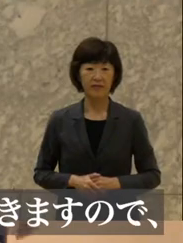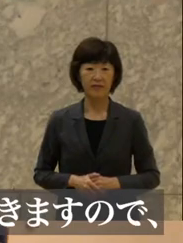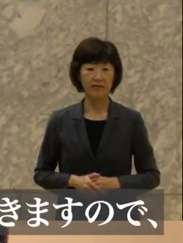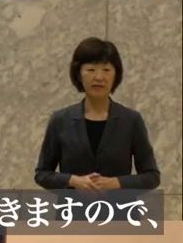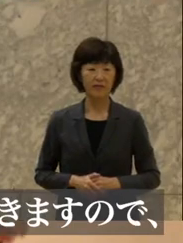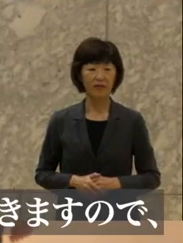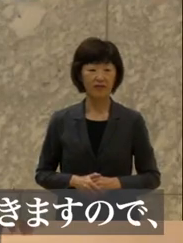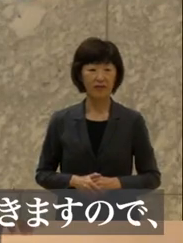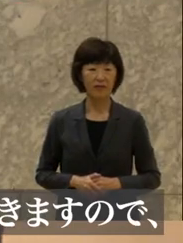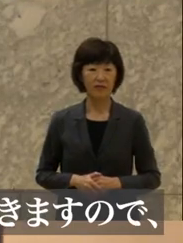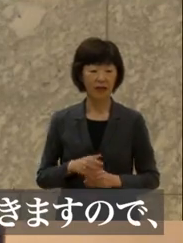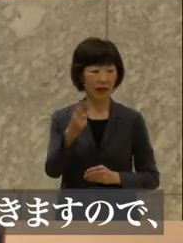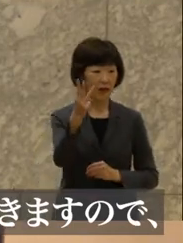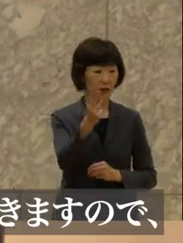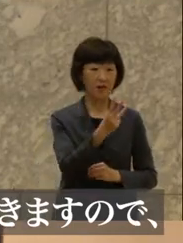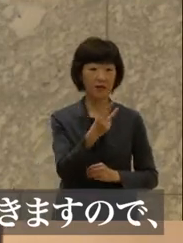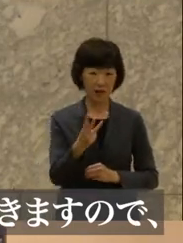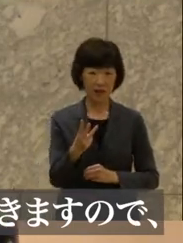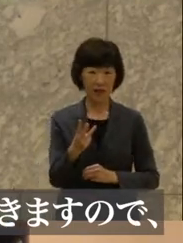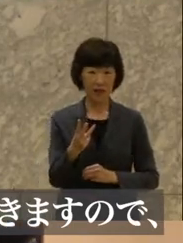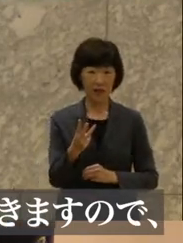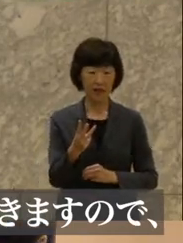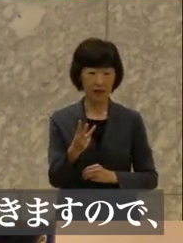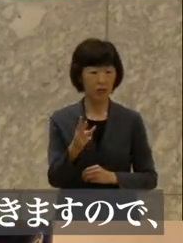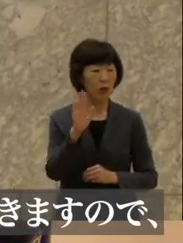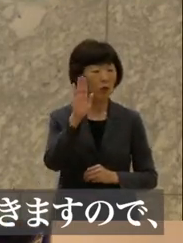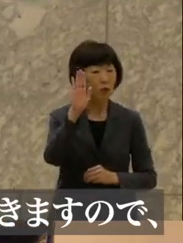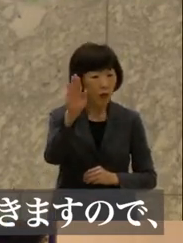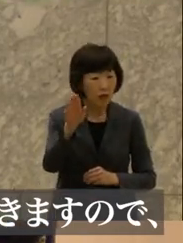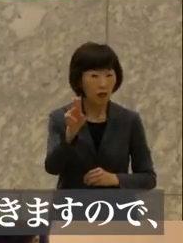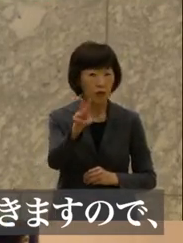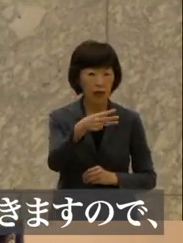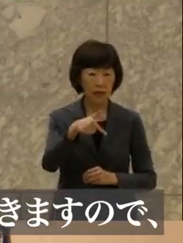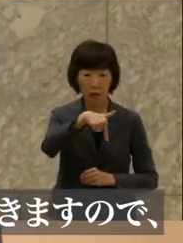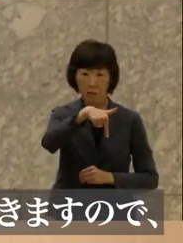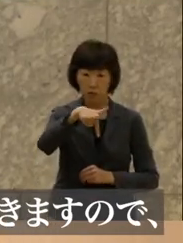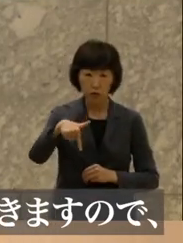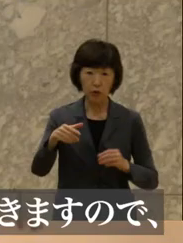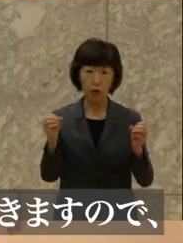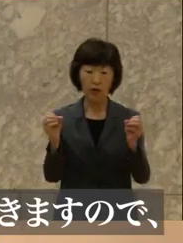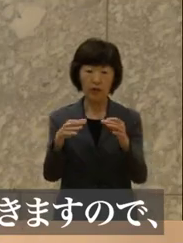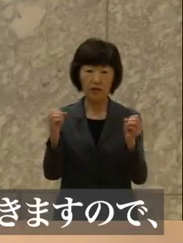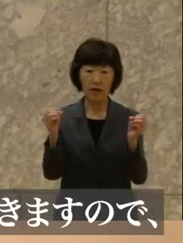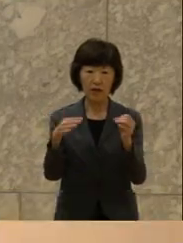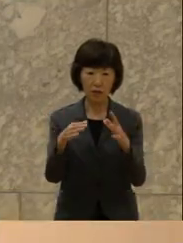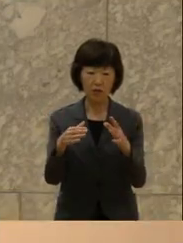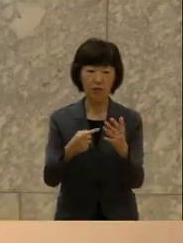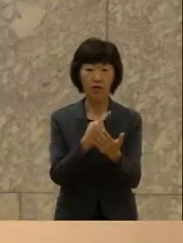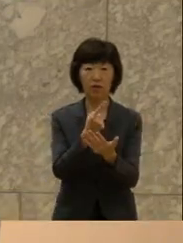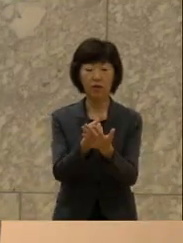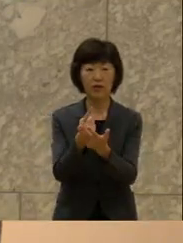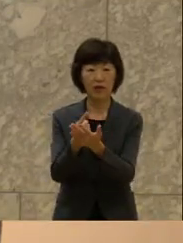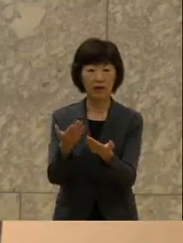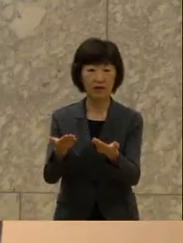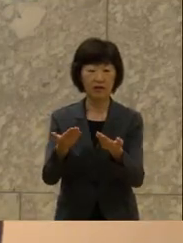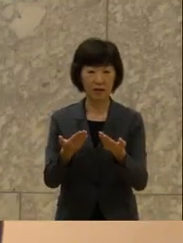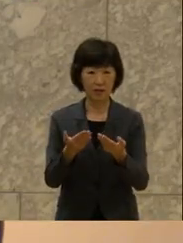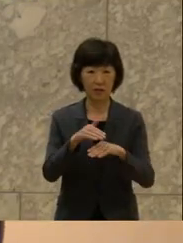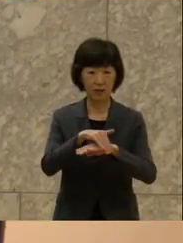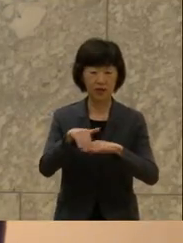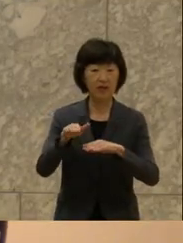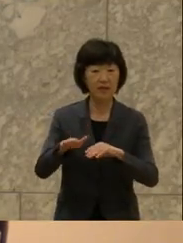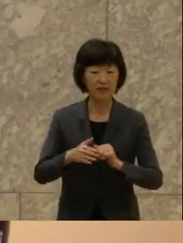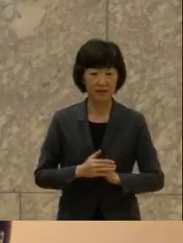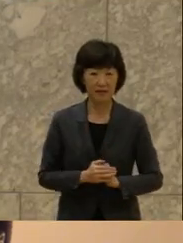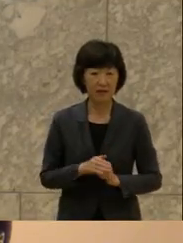ではですねお三方とはこの後第3部のディスカッションの方にもご参加いただきますのでぜひですね皆様